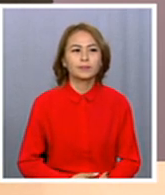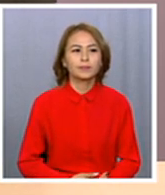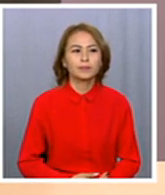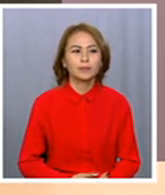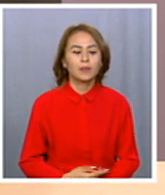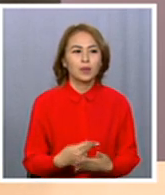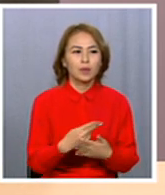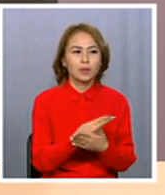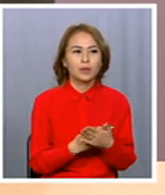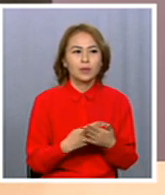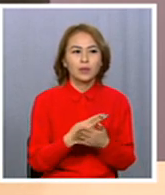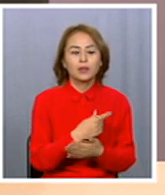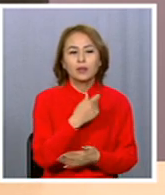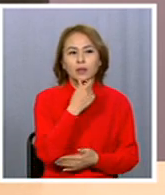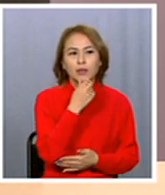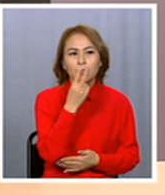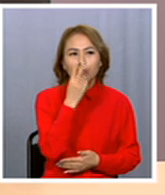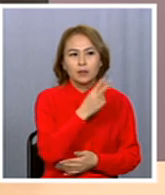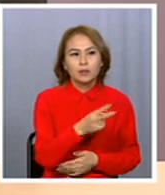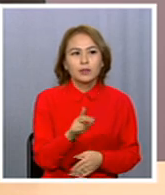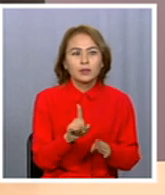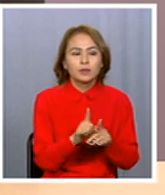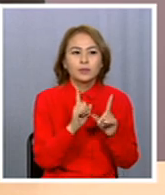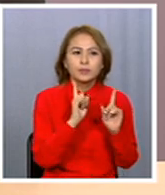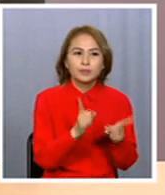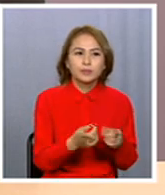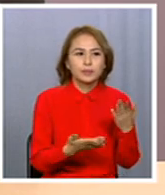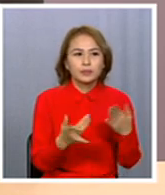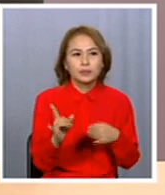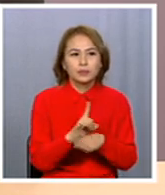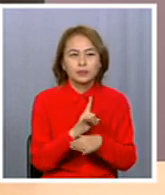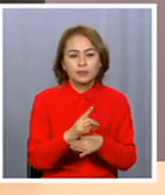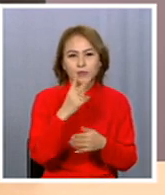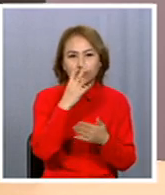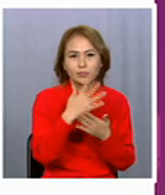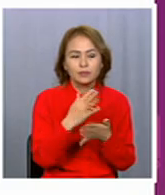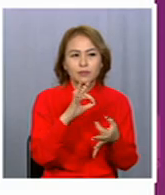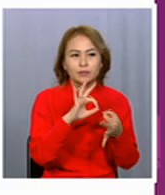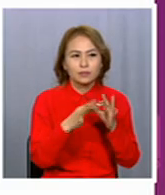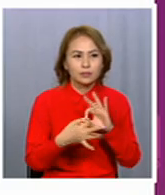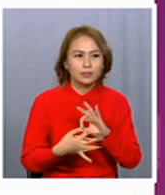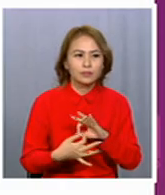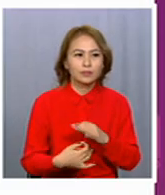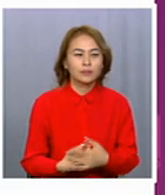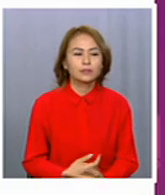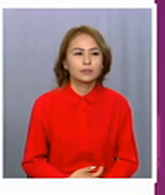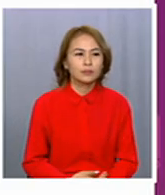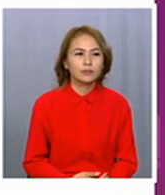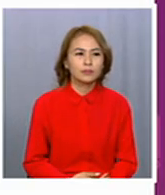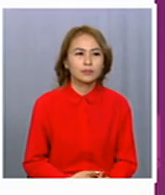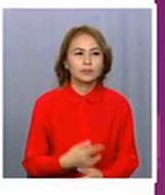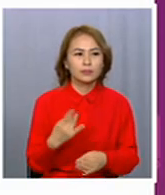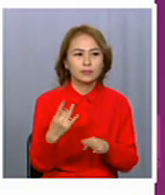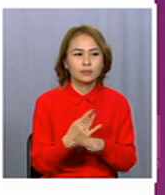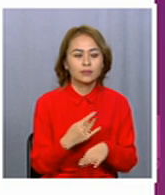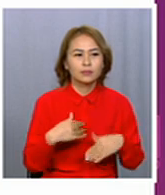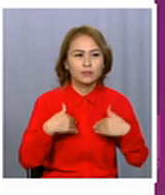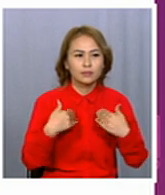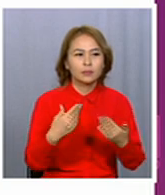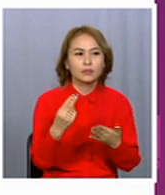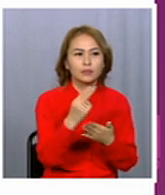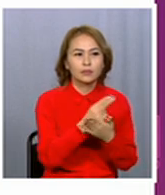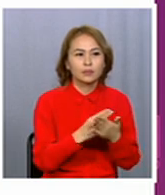Суретке қараңдар, пікірлердің ақиқат немесе жалған екенін анықтаңдар. Алғашқы пікір –